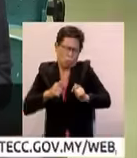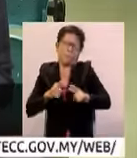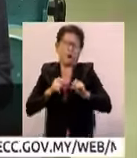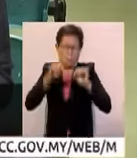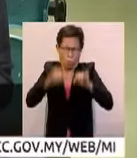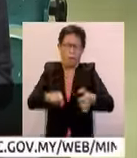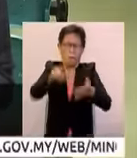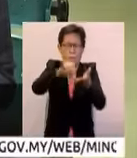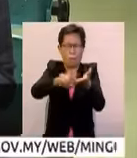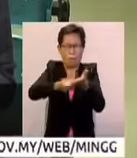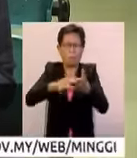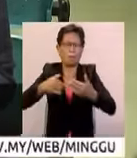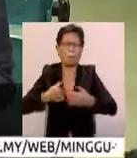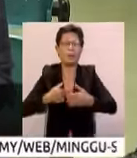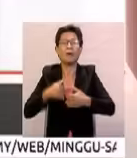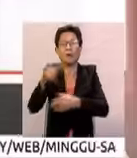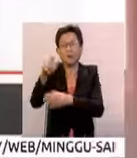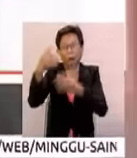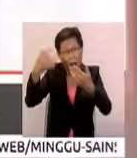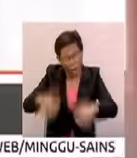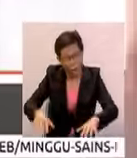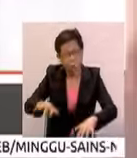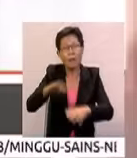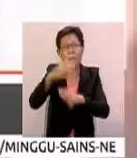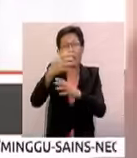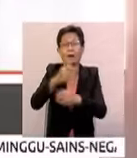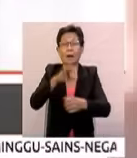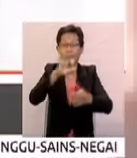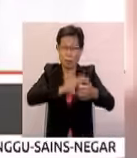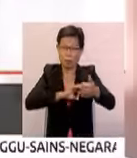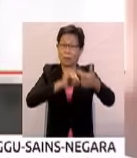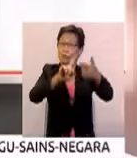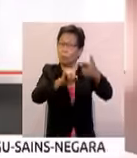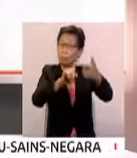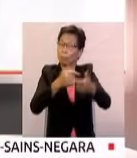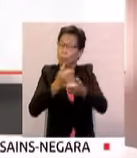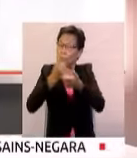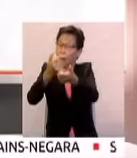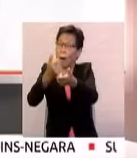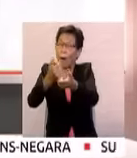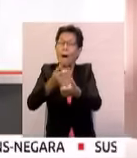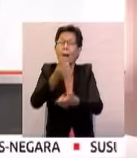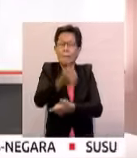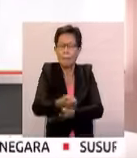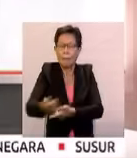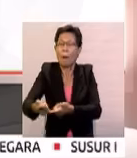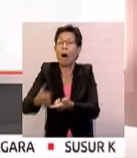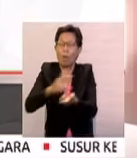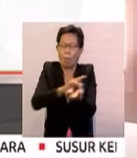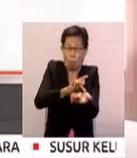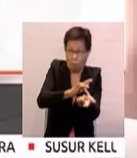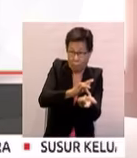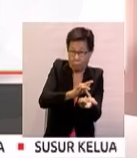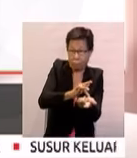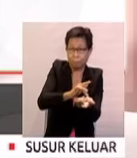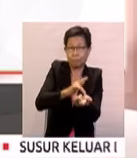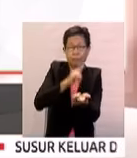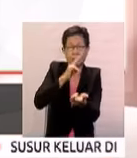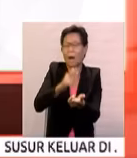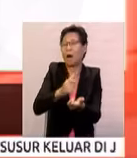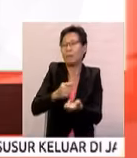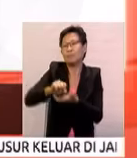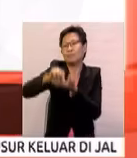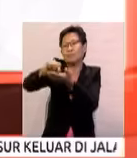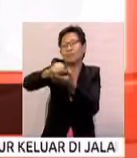Hasil saringan, penerima layak mendapatkan manfaat yang kedua iaitu bantuan kos alatan perubatan yang tidak diberikan